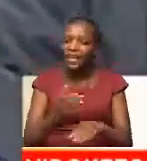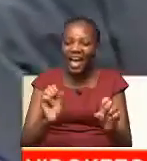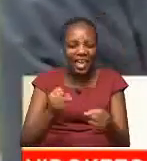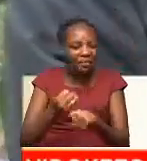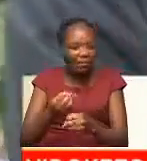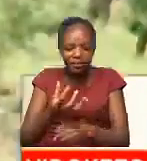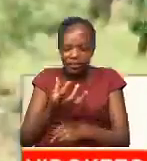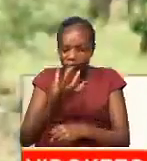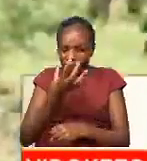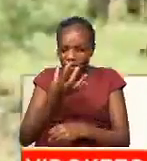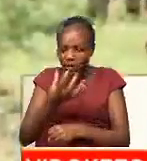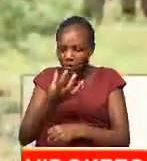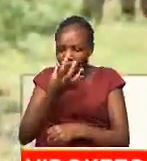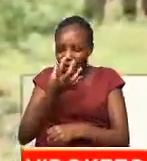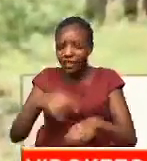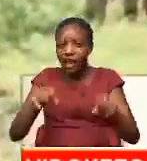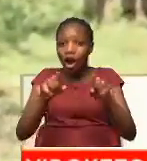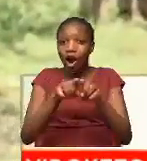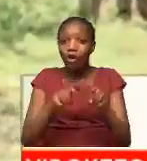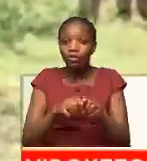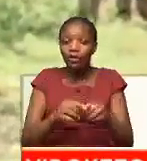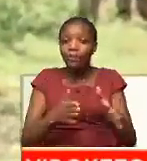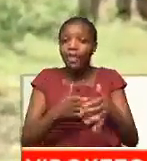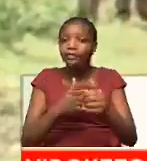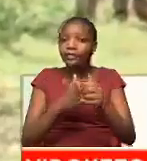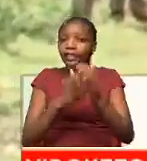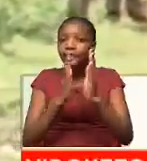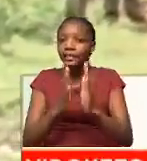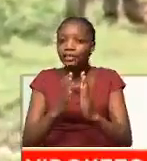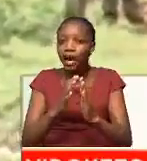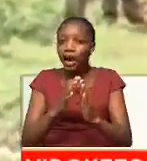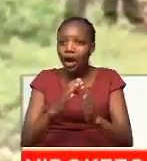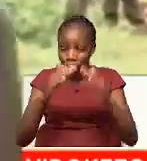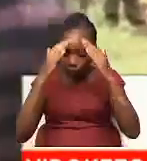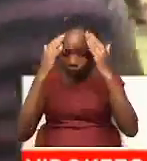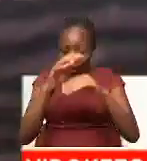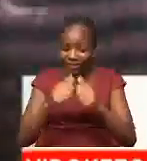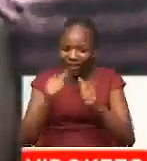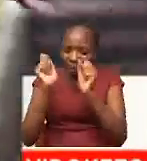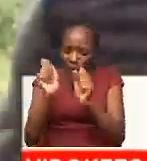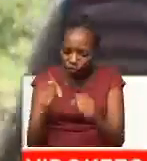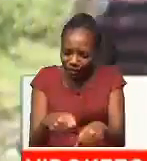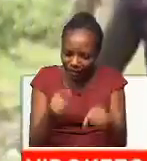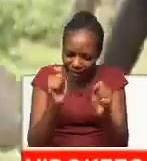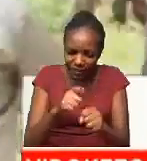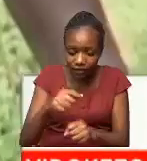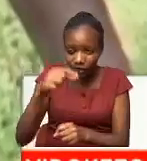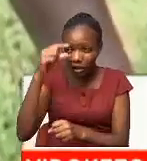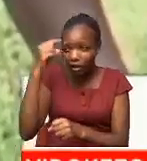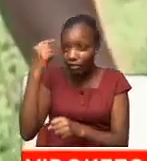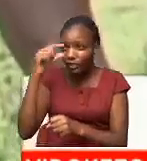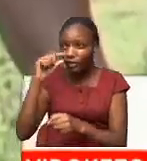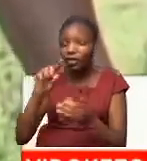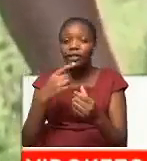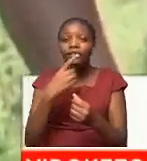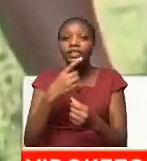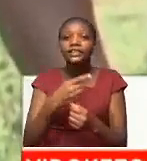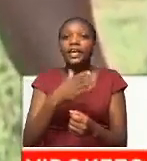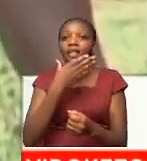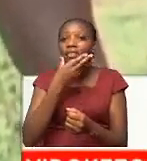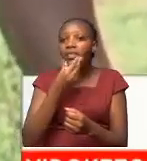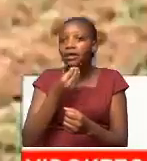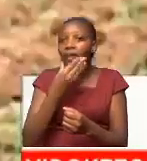yake. Kulingana na mwenyekiti anayesimamia uchimbaji dhahabu eneo hilo Timothy Mukoshi, anasema kuwa mwenda zake Kipton